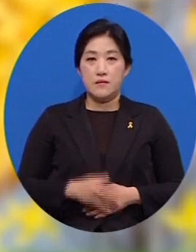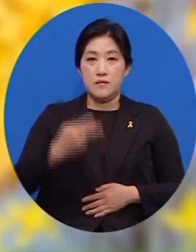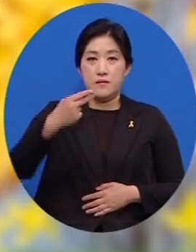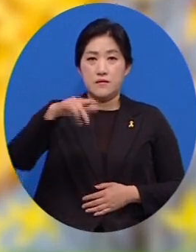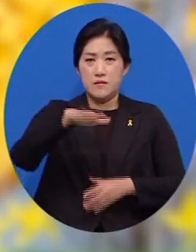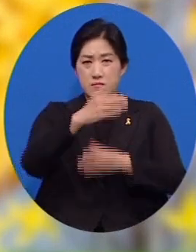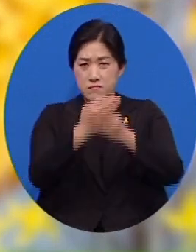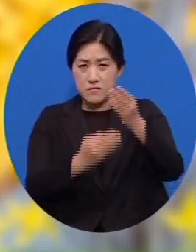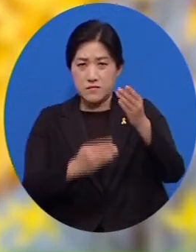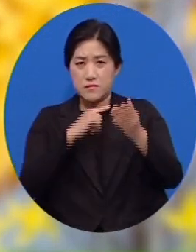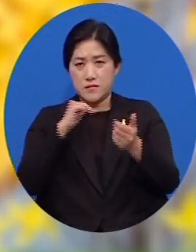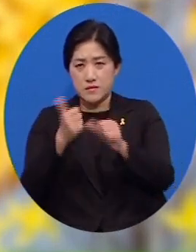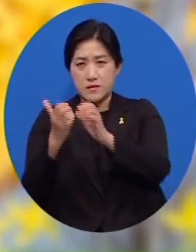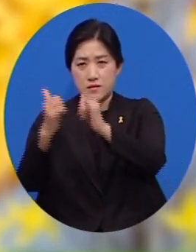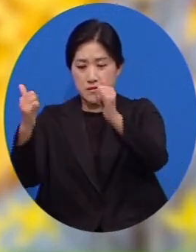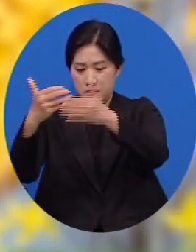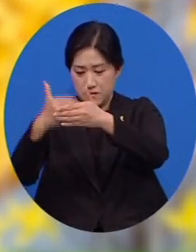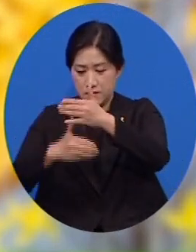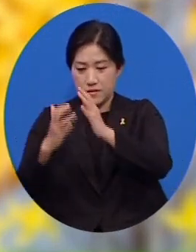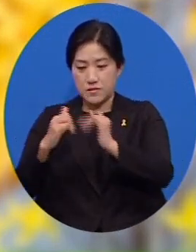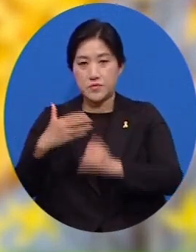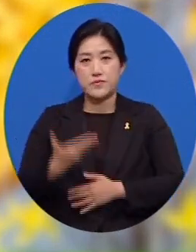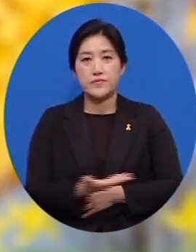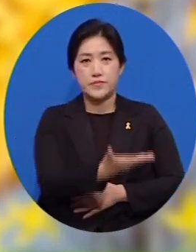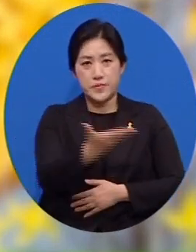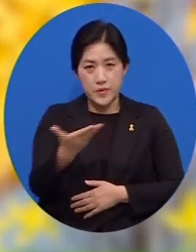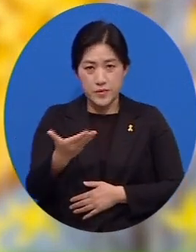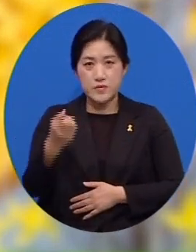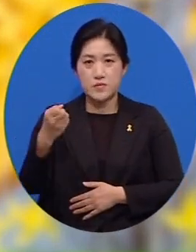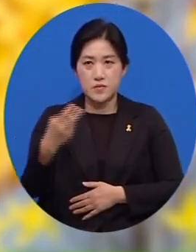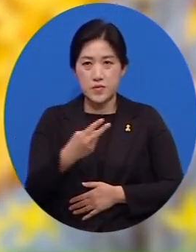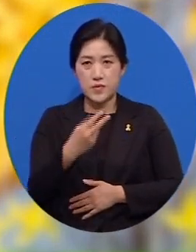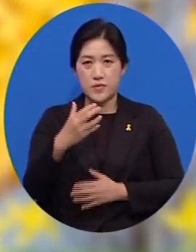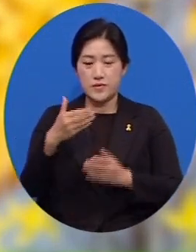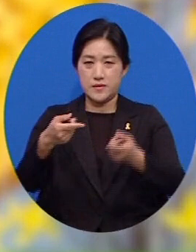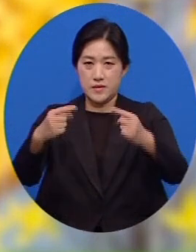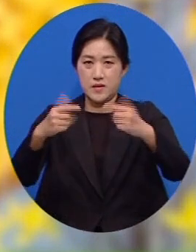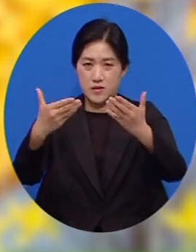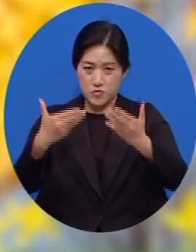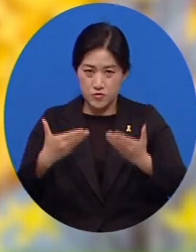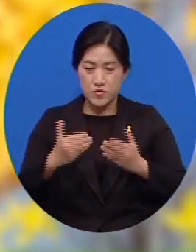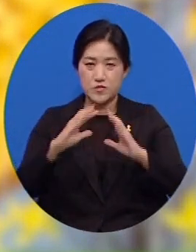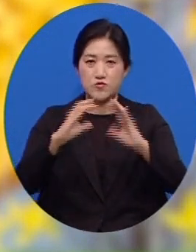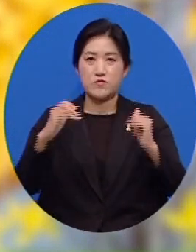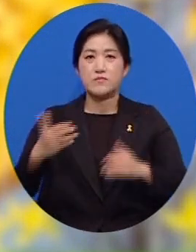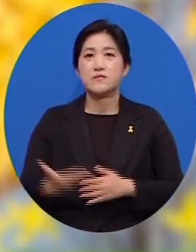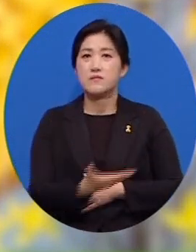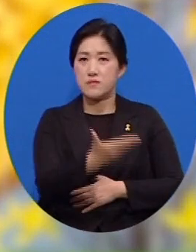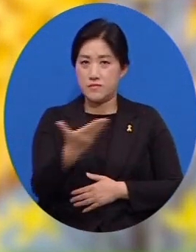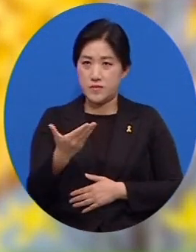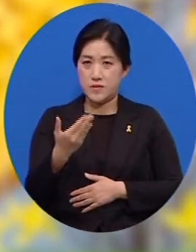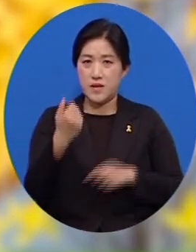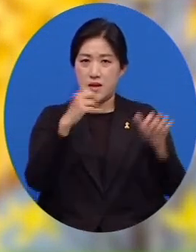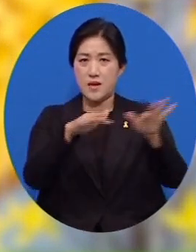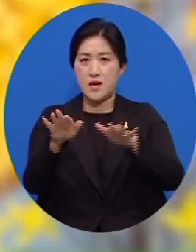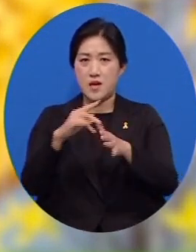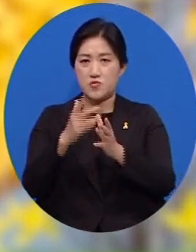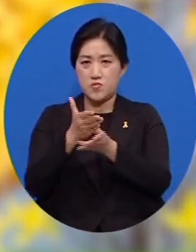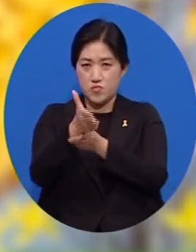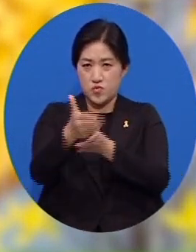세월호 희생자 가족 여러분, 그리고 함께하신 국민 여러분, 해양수산부